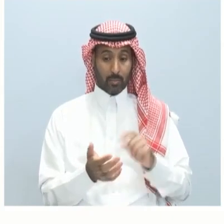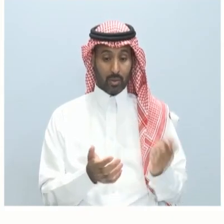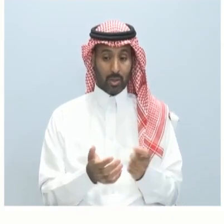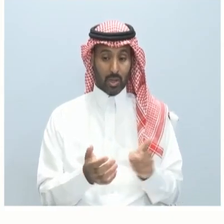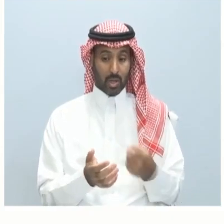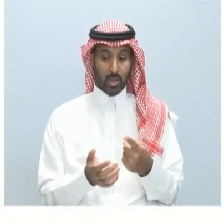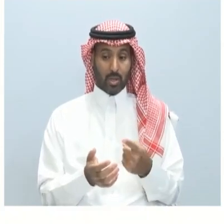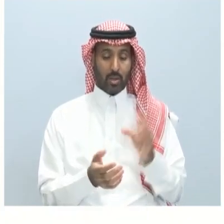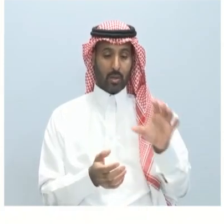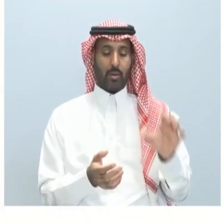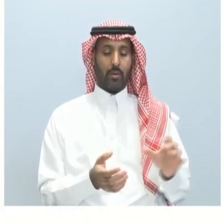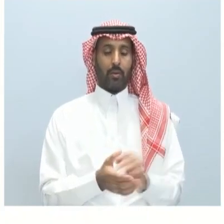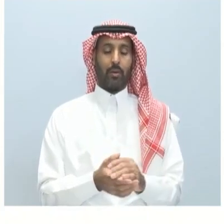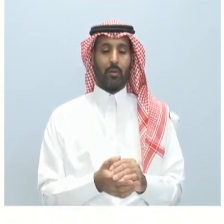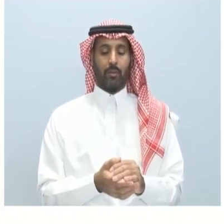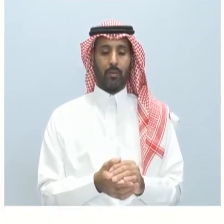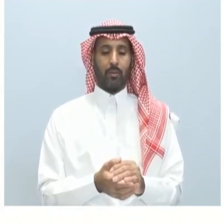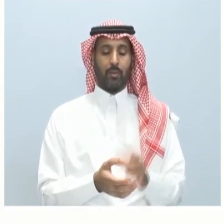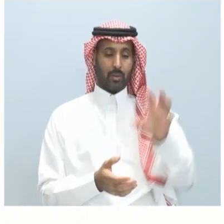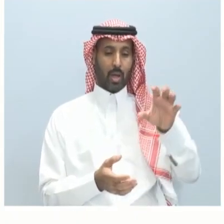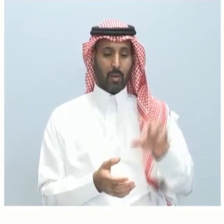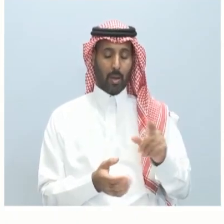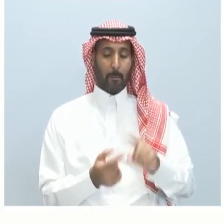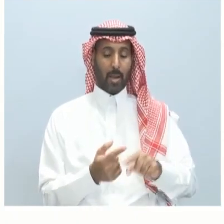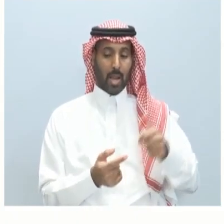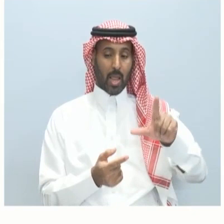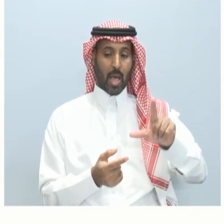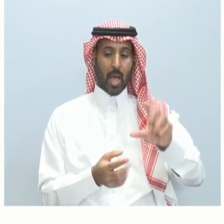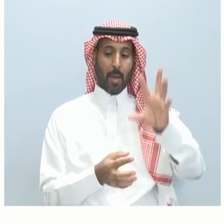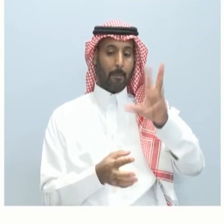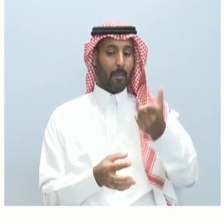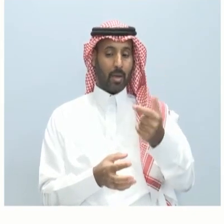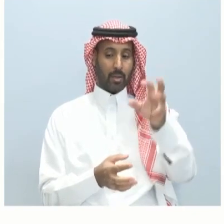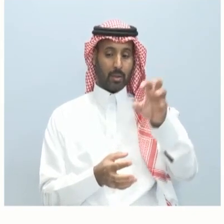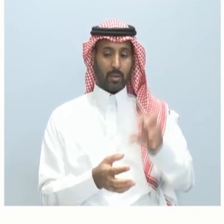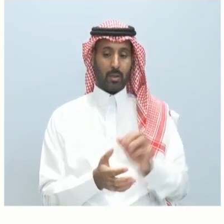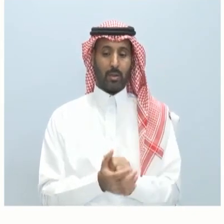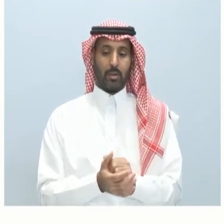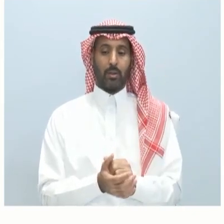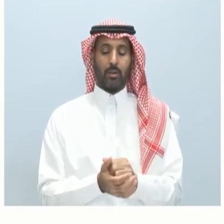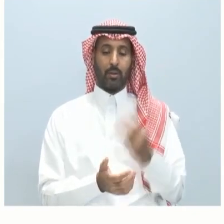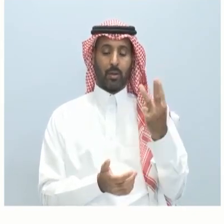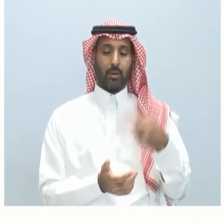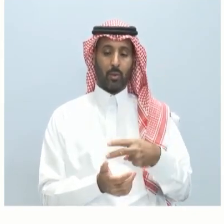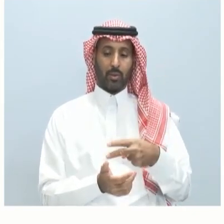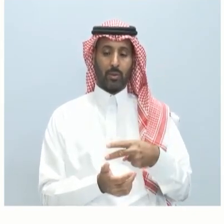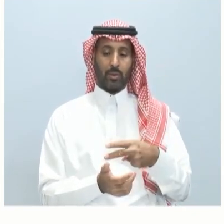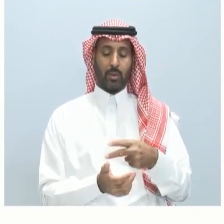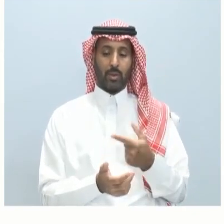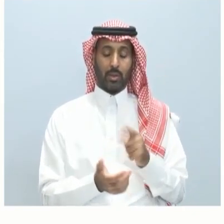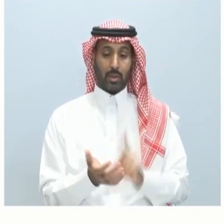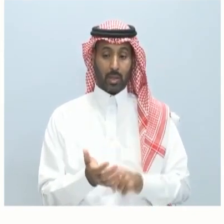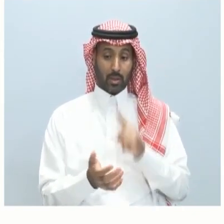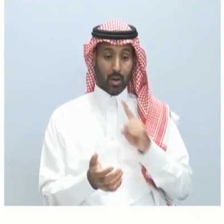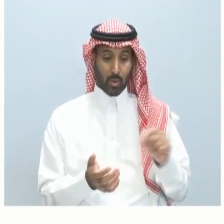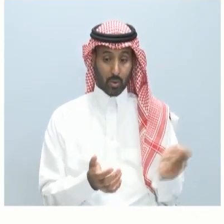لدينا المعادله نحن نقوم بالتعويض عن ماذا عن قيمه ل كما اوجدنا 33 لكي نتاكد